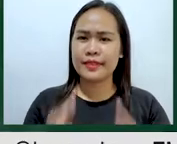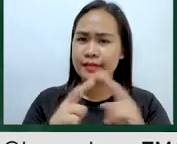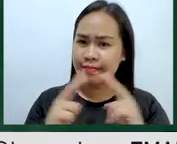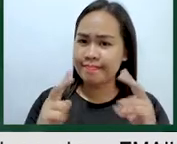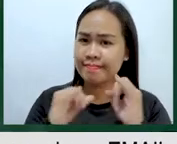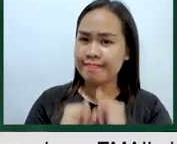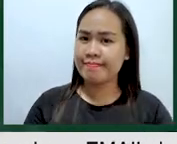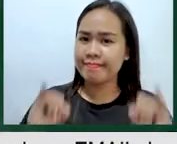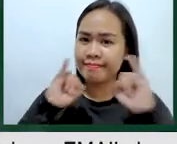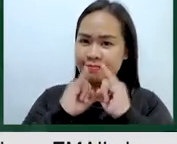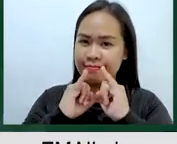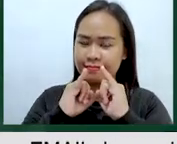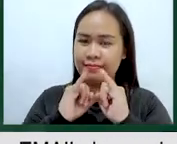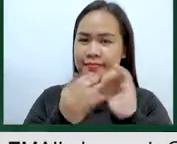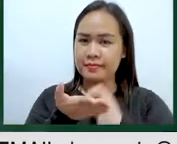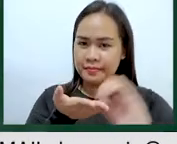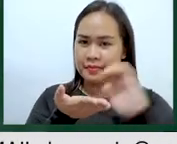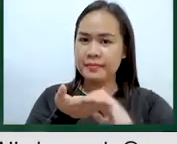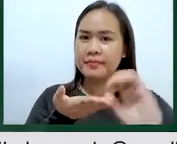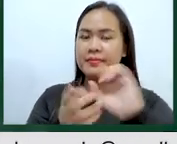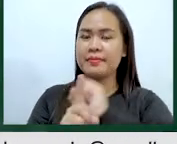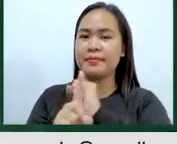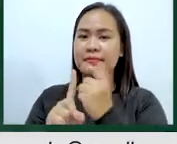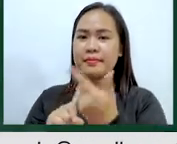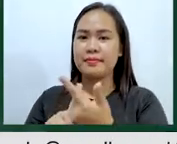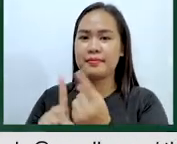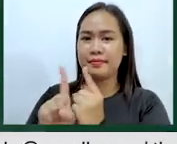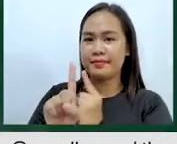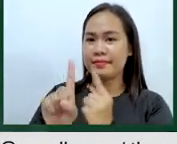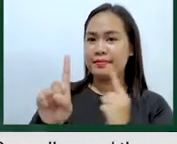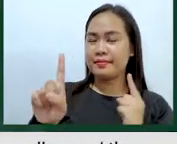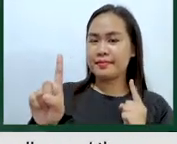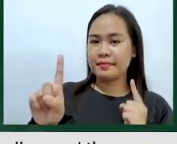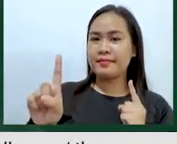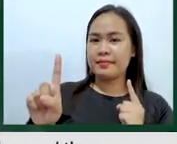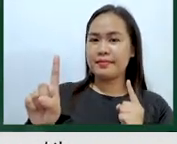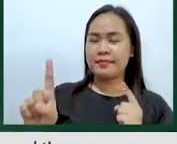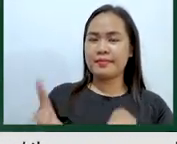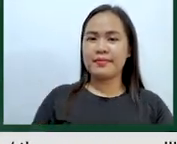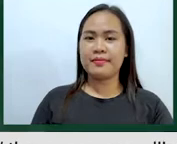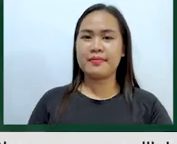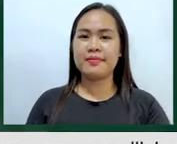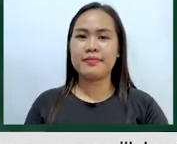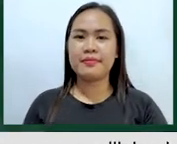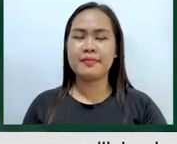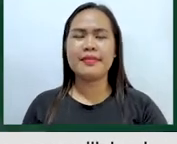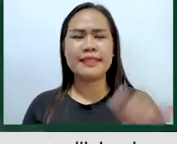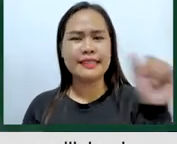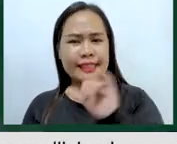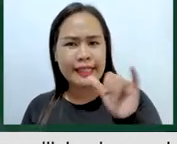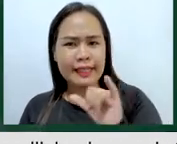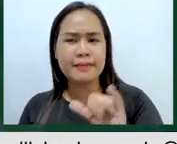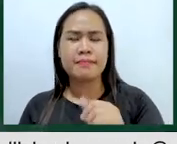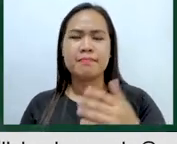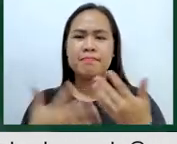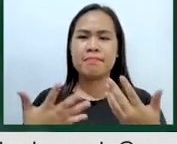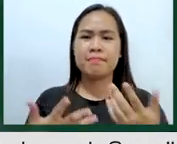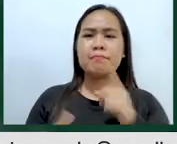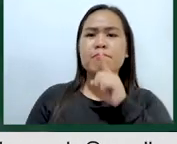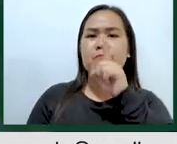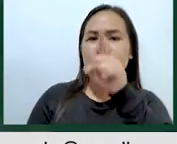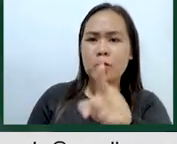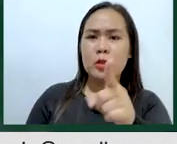no? Okay, very important, let's practice social distancing, no? So yun pa rin yun.